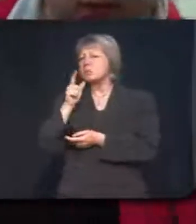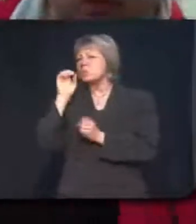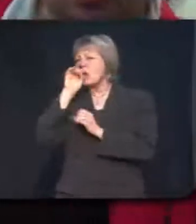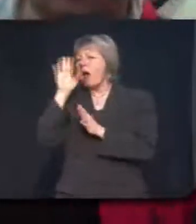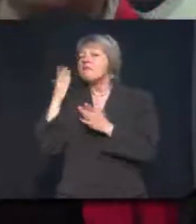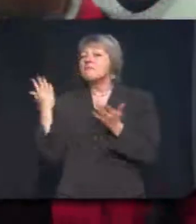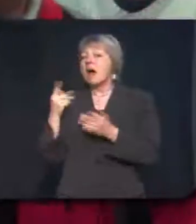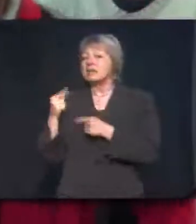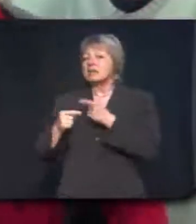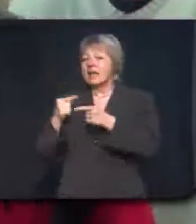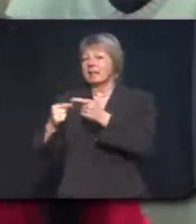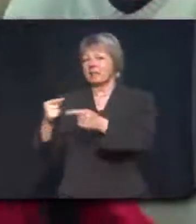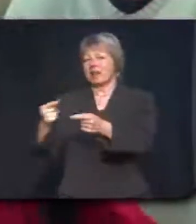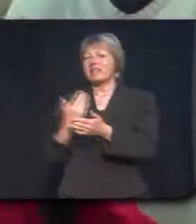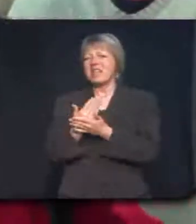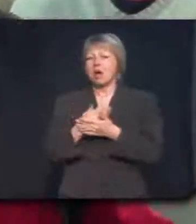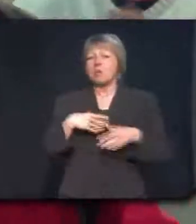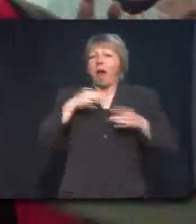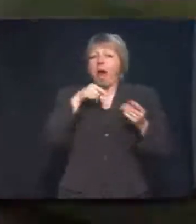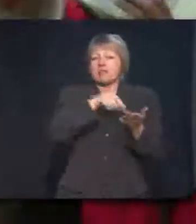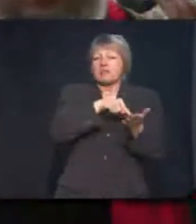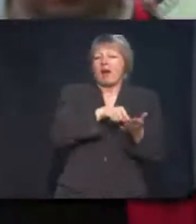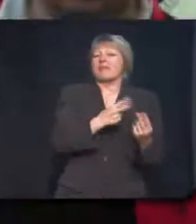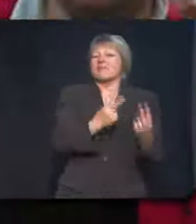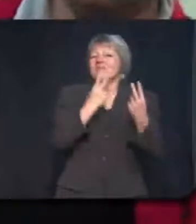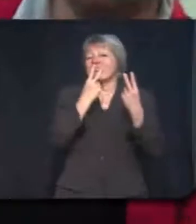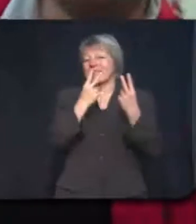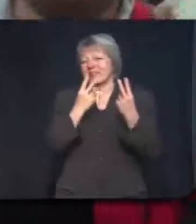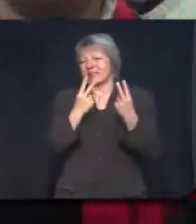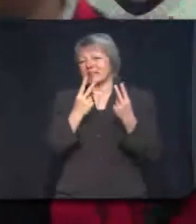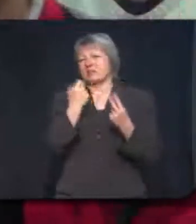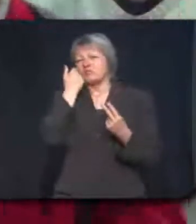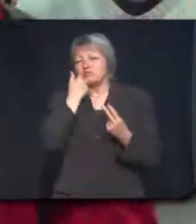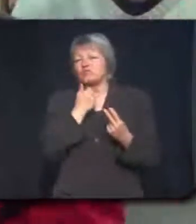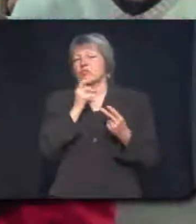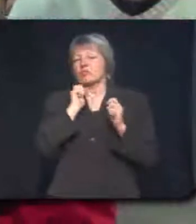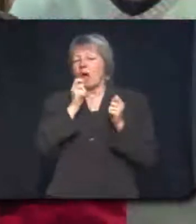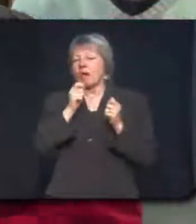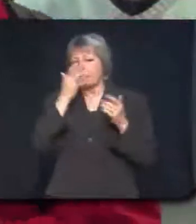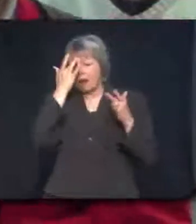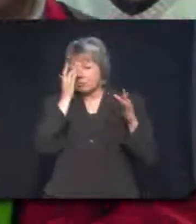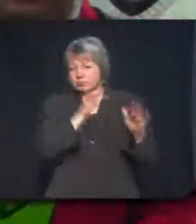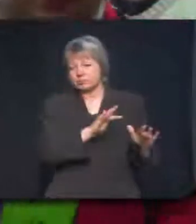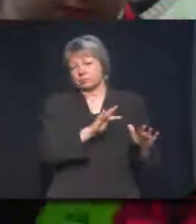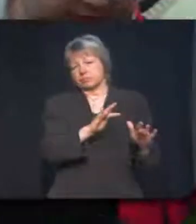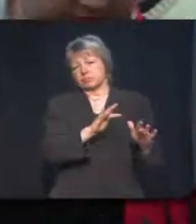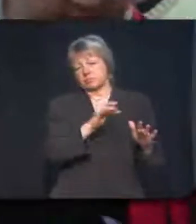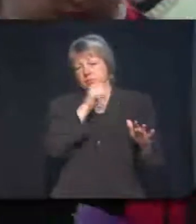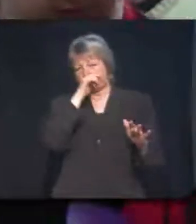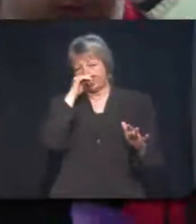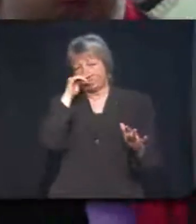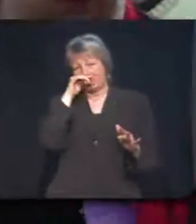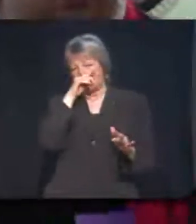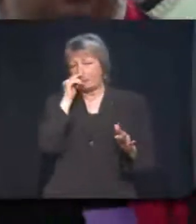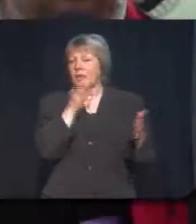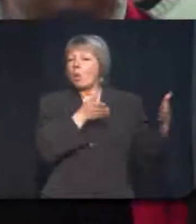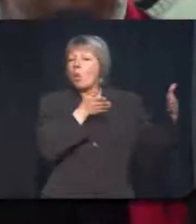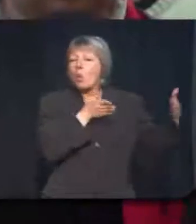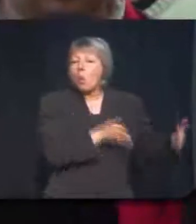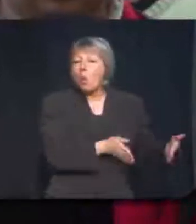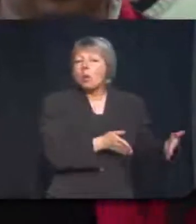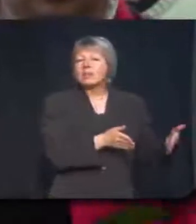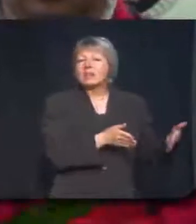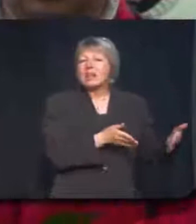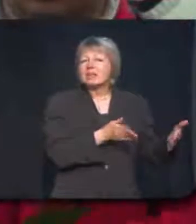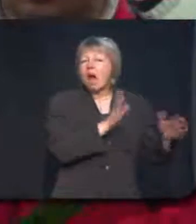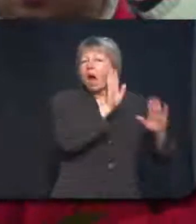entwickeln wollen deswegen ist der Antrag auch so wichtig also nehmt ihn bitte an er ist sehr sehr gut wir haben da Urnenabstimmungen die